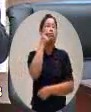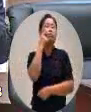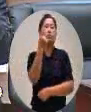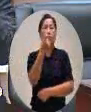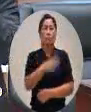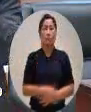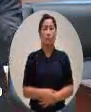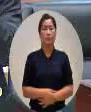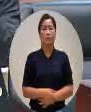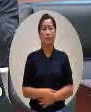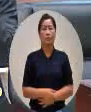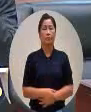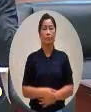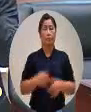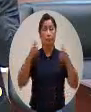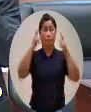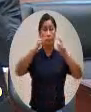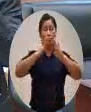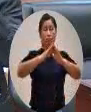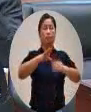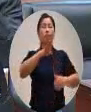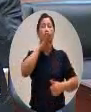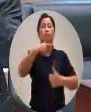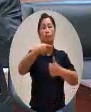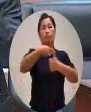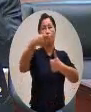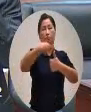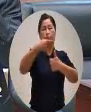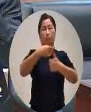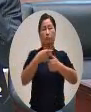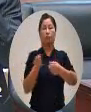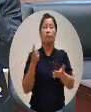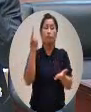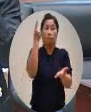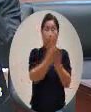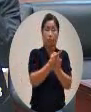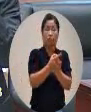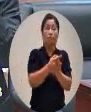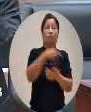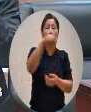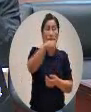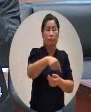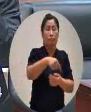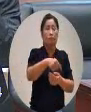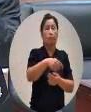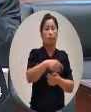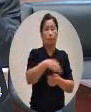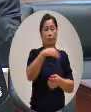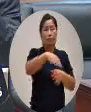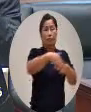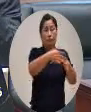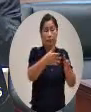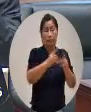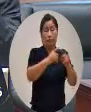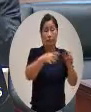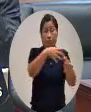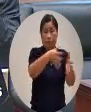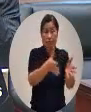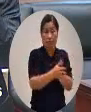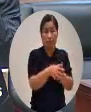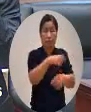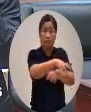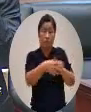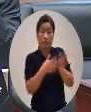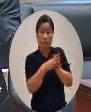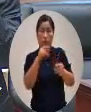那那時候高雄市是第一個加入ICLE那後來現在我們台灣已經有